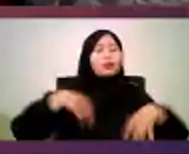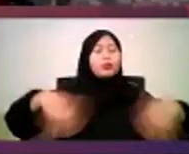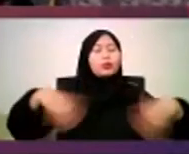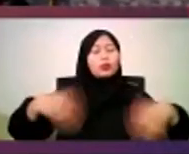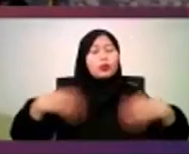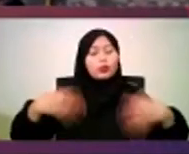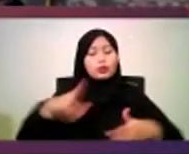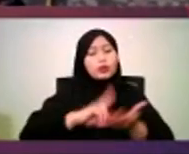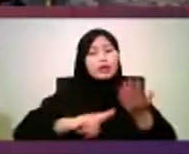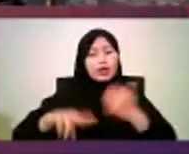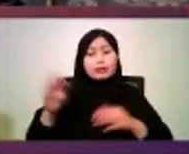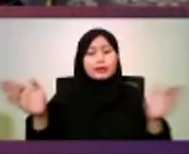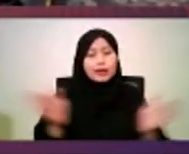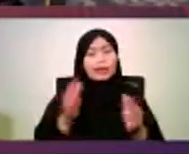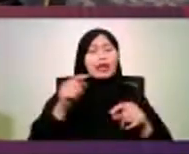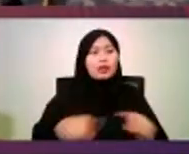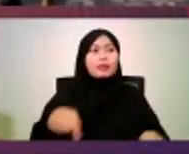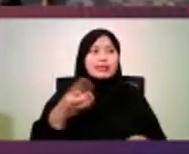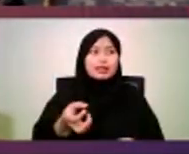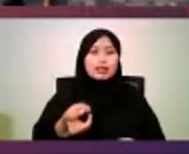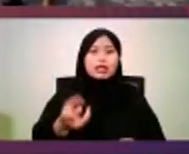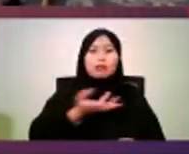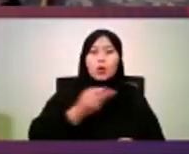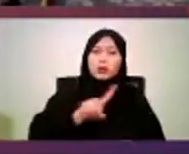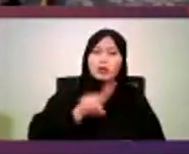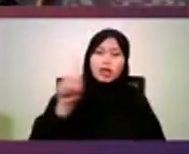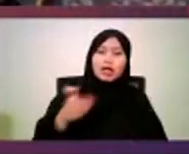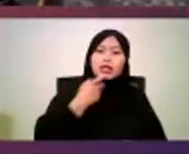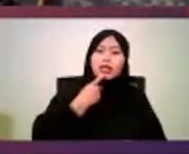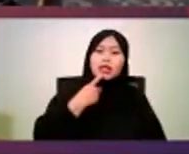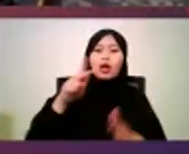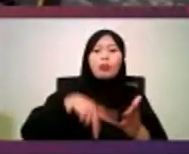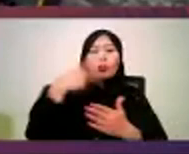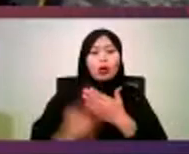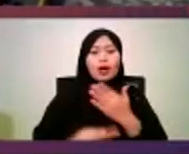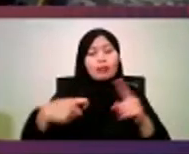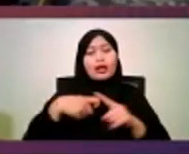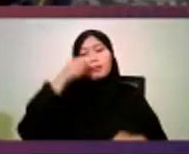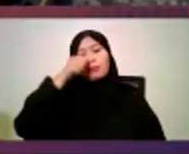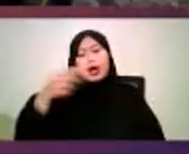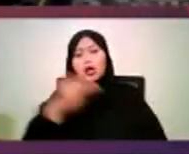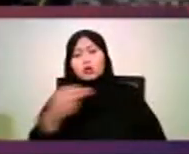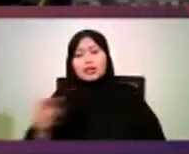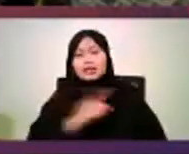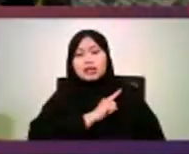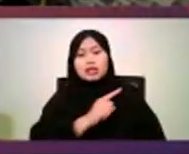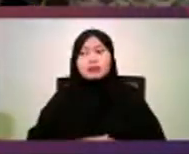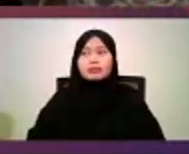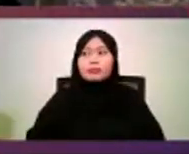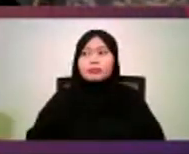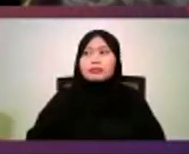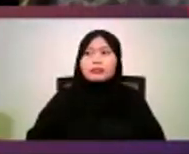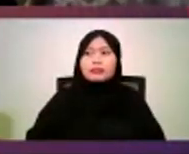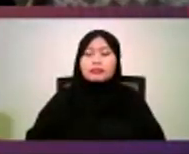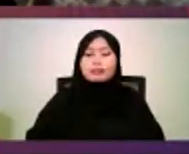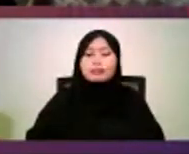ada sedikit hal yang ingin saya tanyakan terkait program dari Bank Indonesia itu sendiri kembali